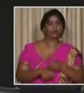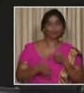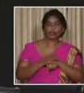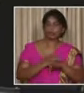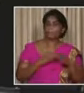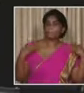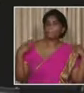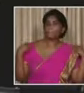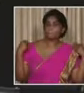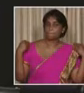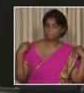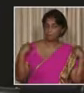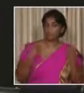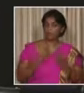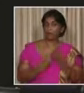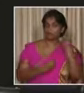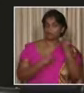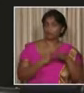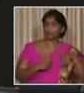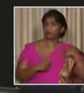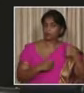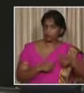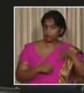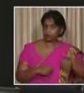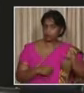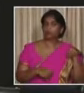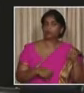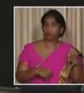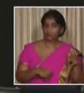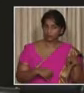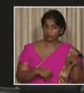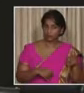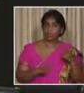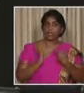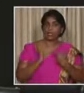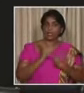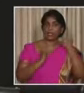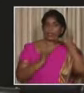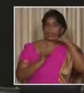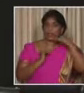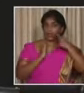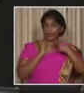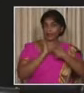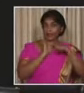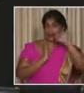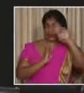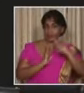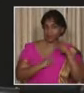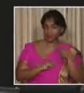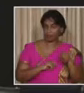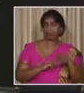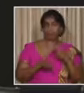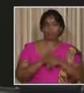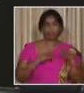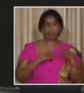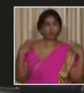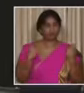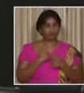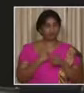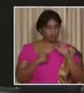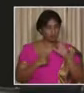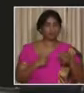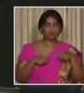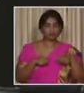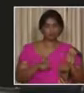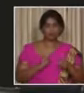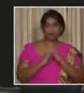පහසුකම් සපයන්නේ ප්‍රධාන වශයෙන්ම ටෙලිකොම් ආයතනය මගින්. මේක යටිතල පහසුකම් සකස් කරද්දී දැනටමත් මම හිතන්නේ